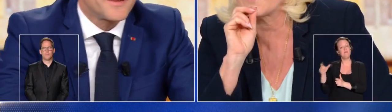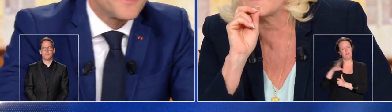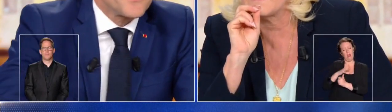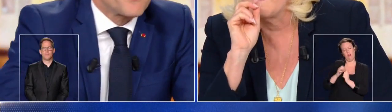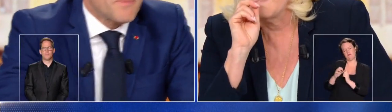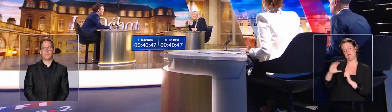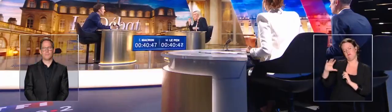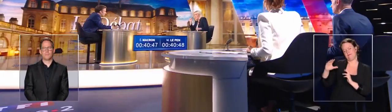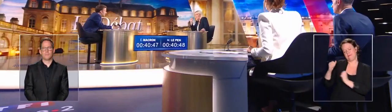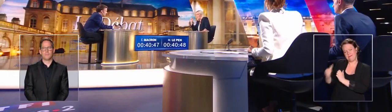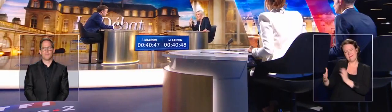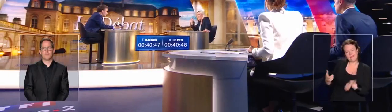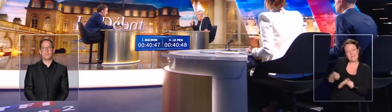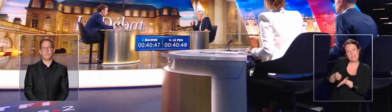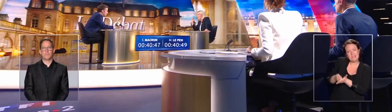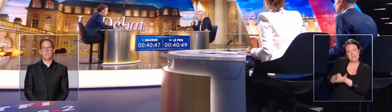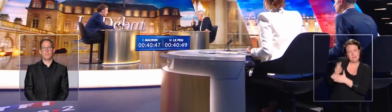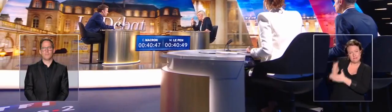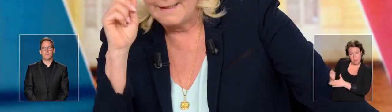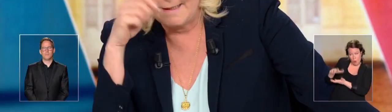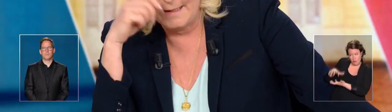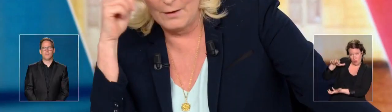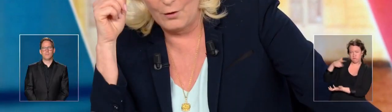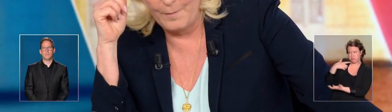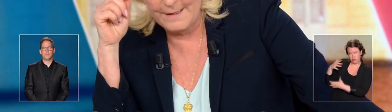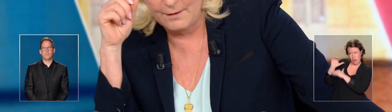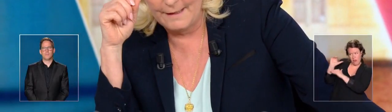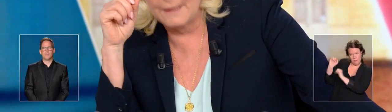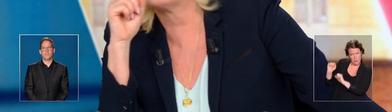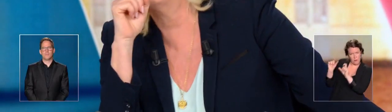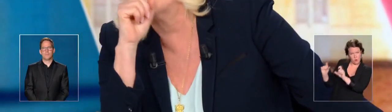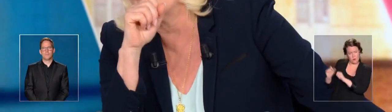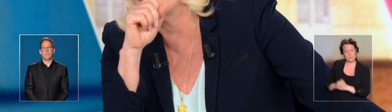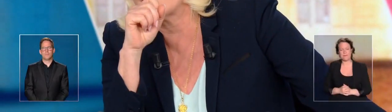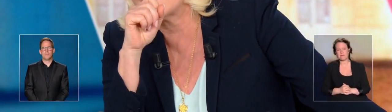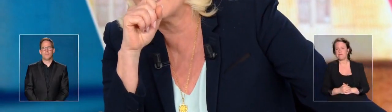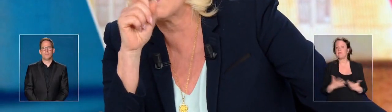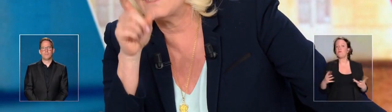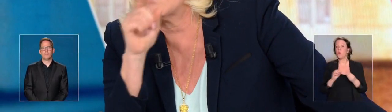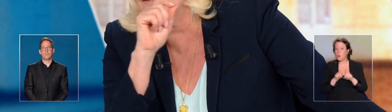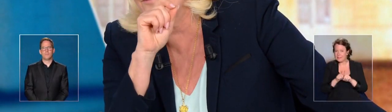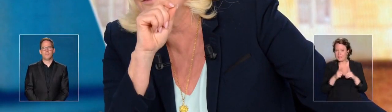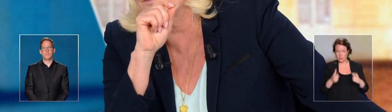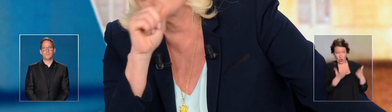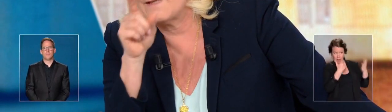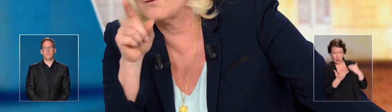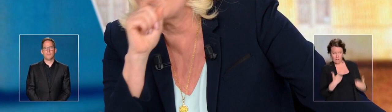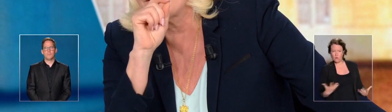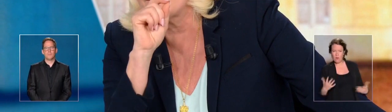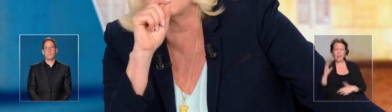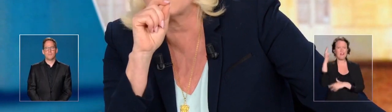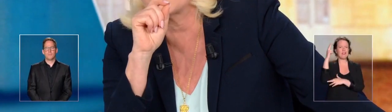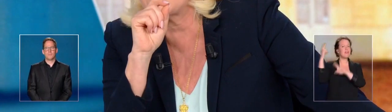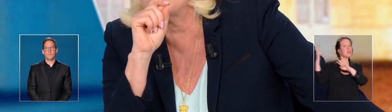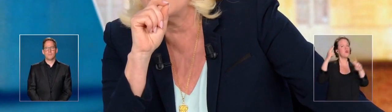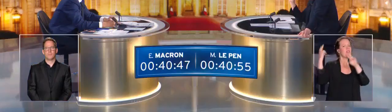je démentirai c'est se désole yen qui représente 1 troubles anormaux du voisinage et il y en a de plus en plus et de plus en